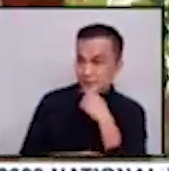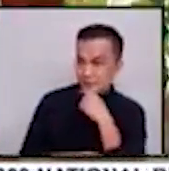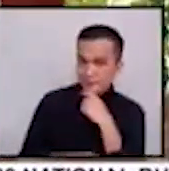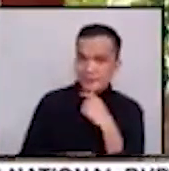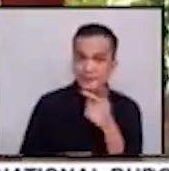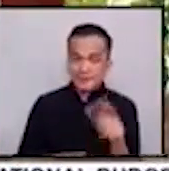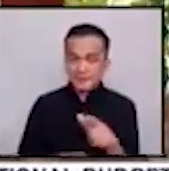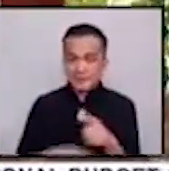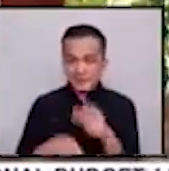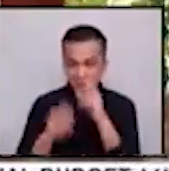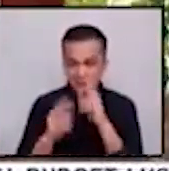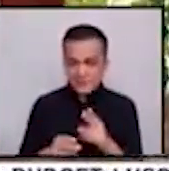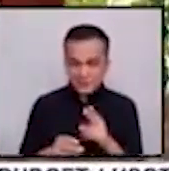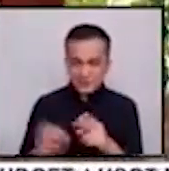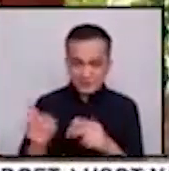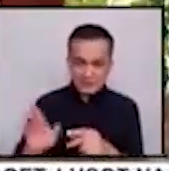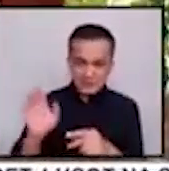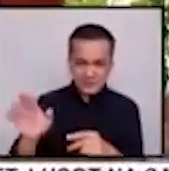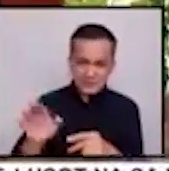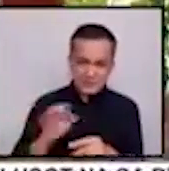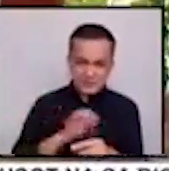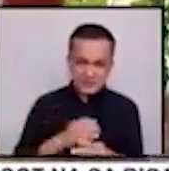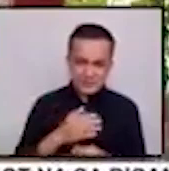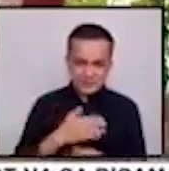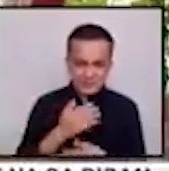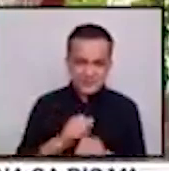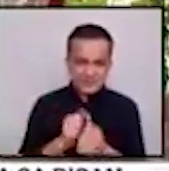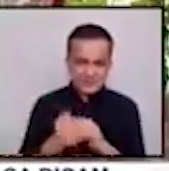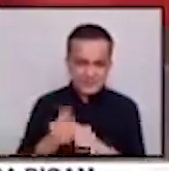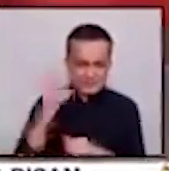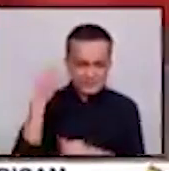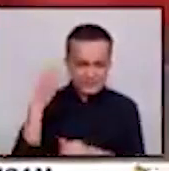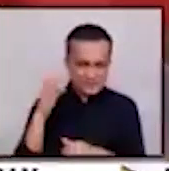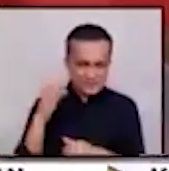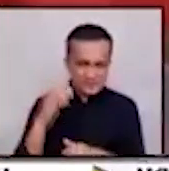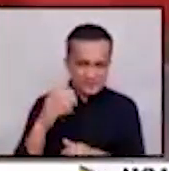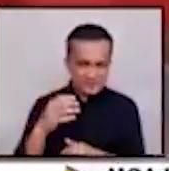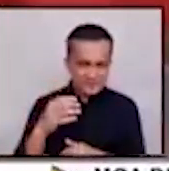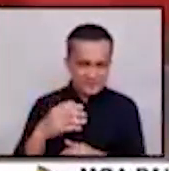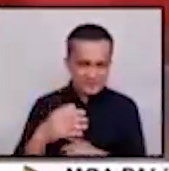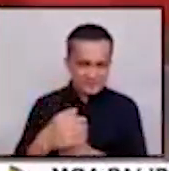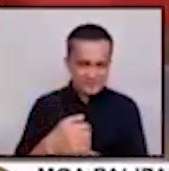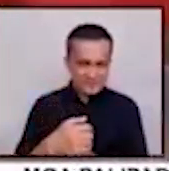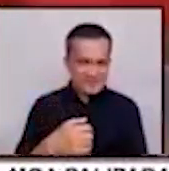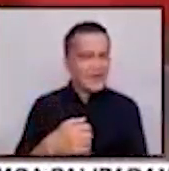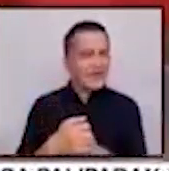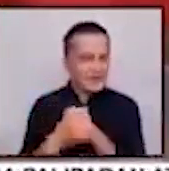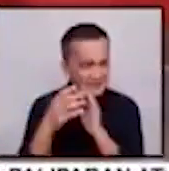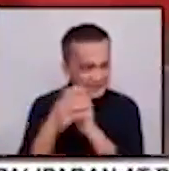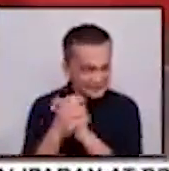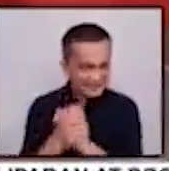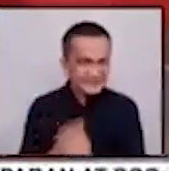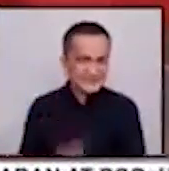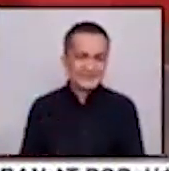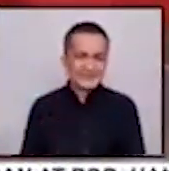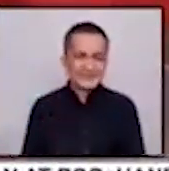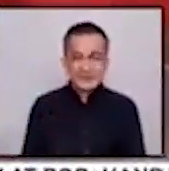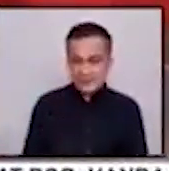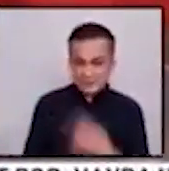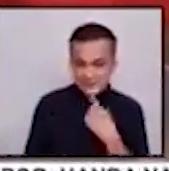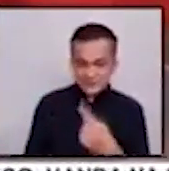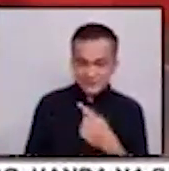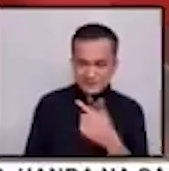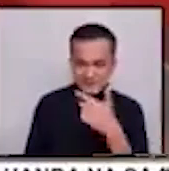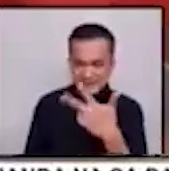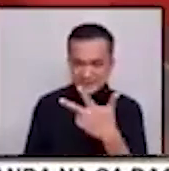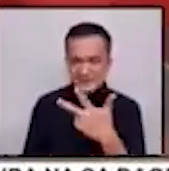and his greatest pleasure na maging pinsan ako. Eh, may congratulations, pare. Wait lang, nakadalawa ka na. Ay, gusto mo tapling ko pa? Oo, ayan. Ayan.